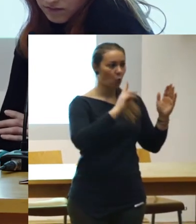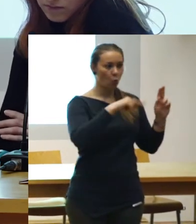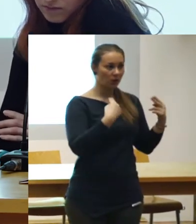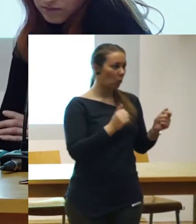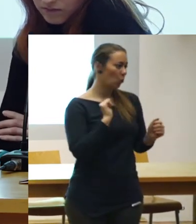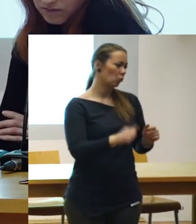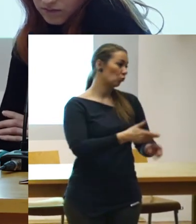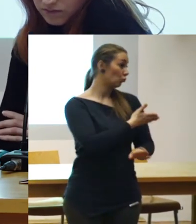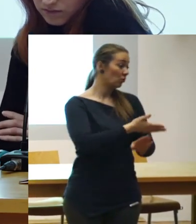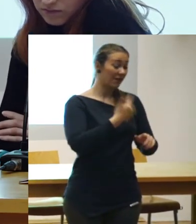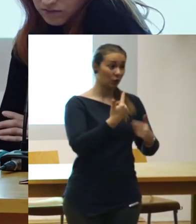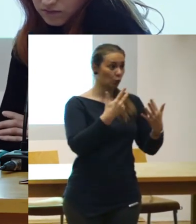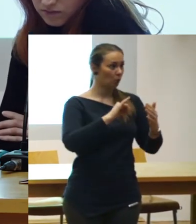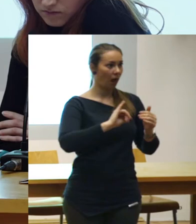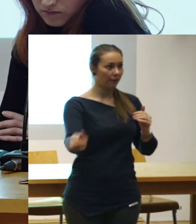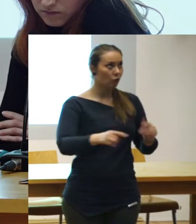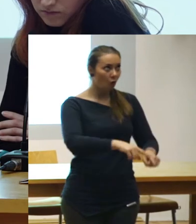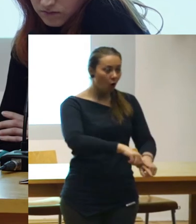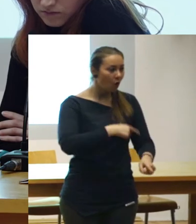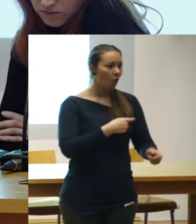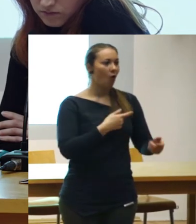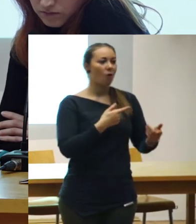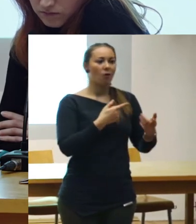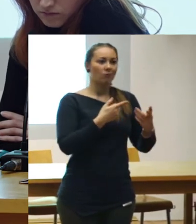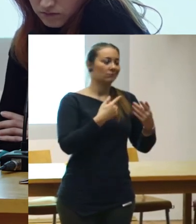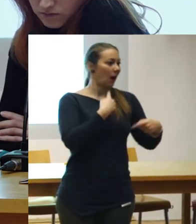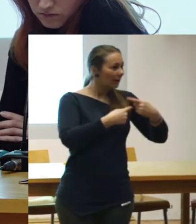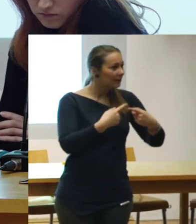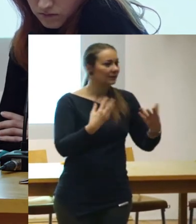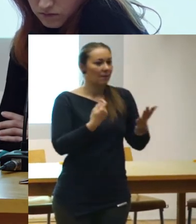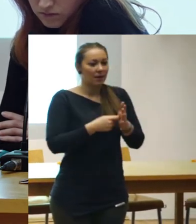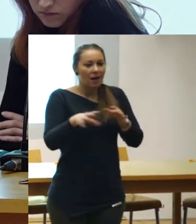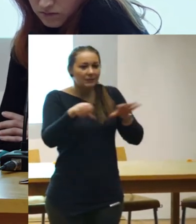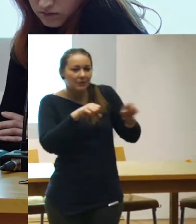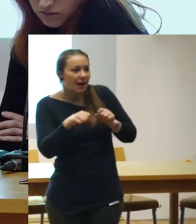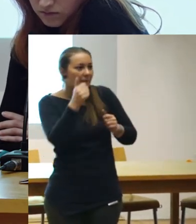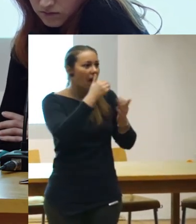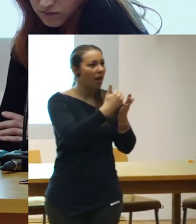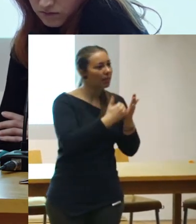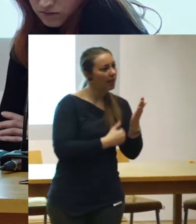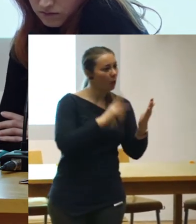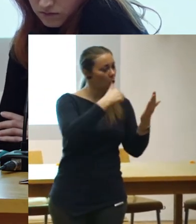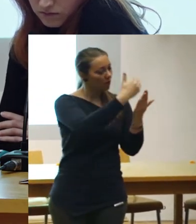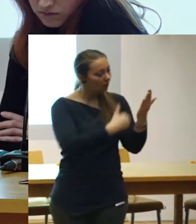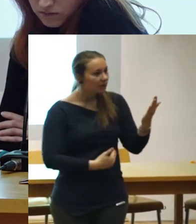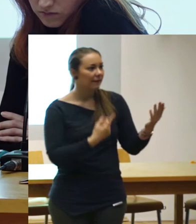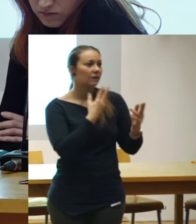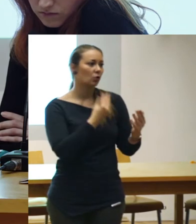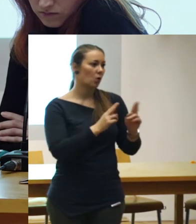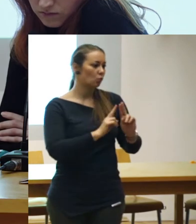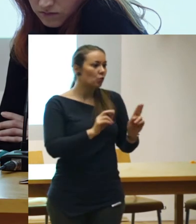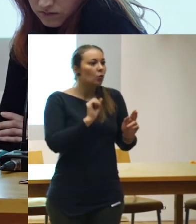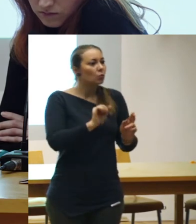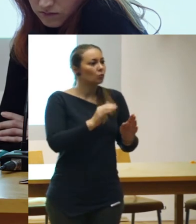těch 28 let. Snažíme se s nimi pracovat a dávat příležitost umělcům, umělkyním, které už